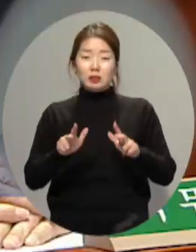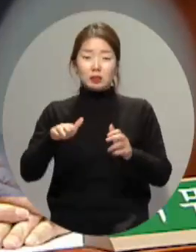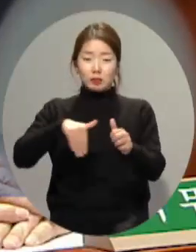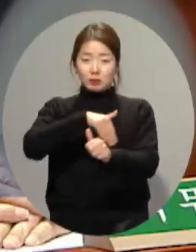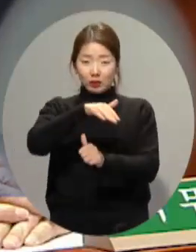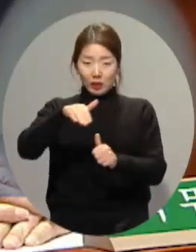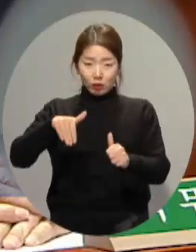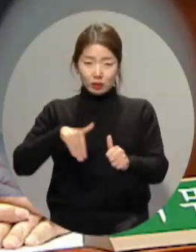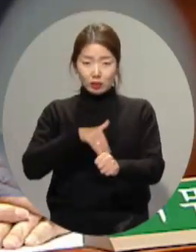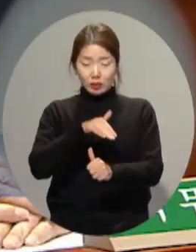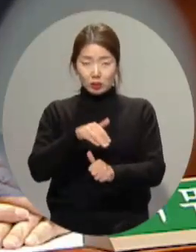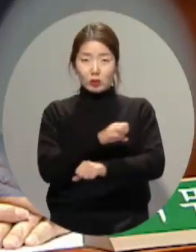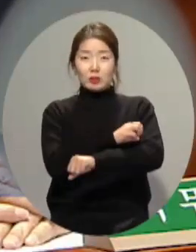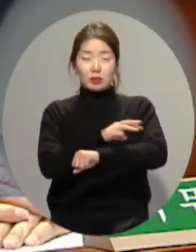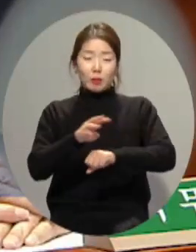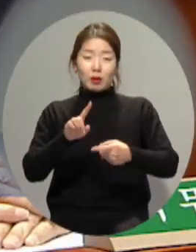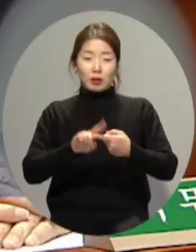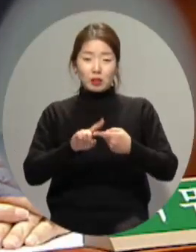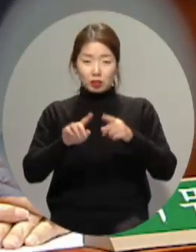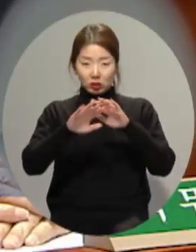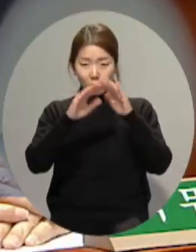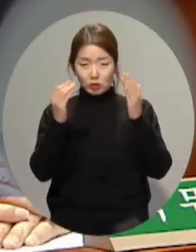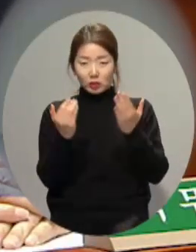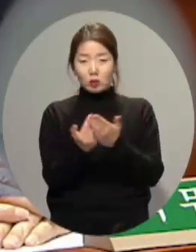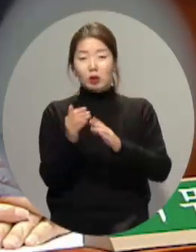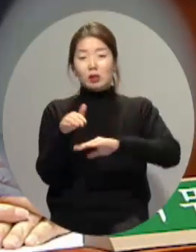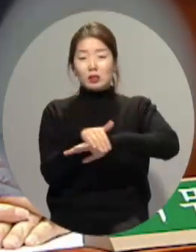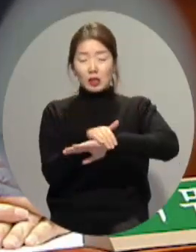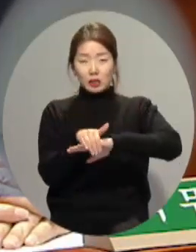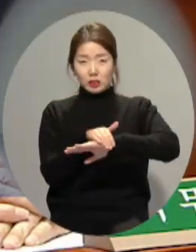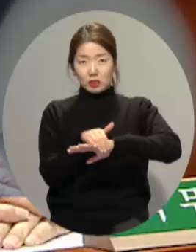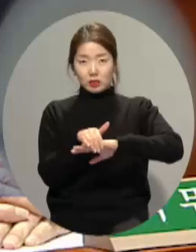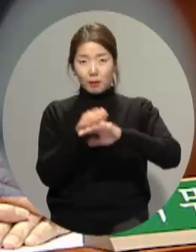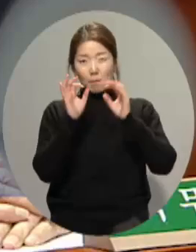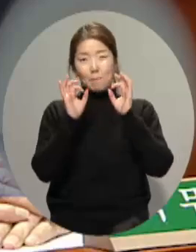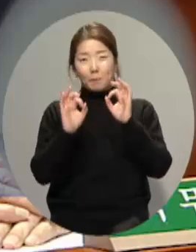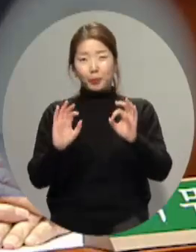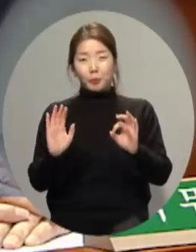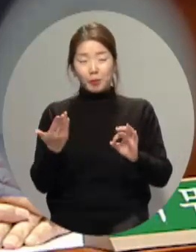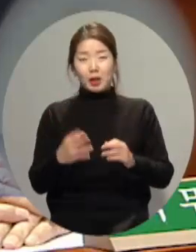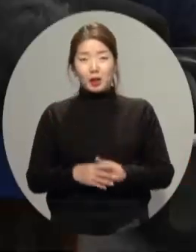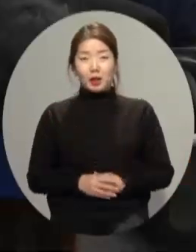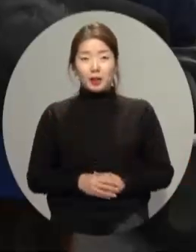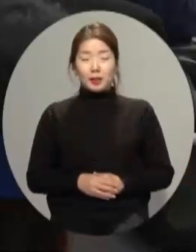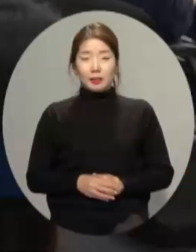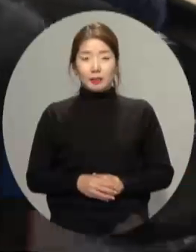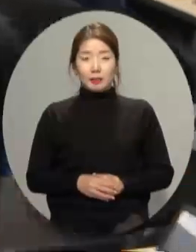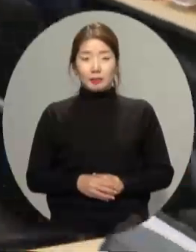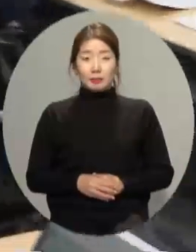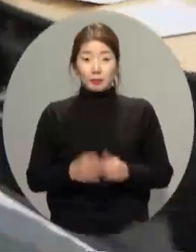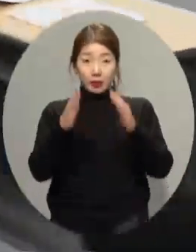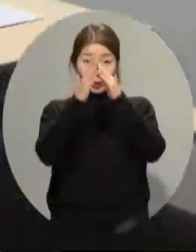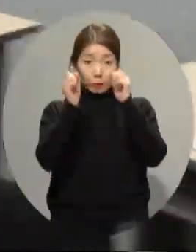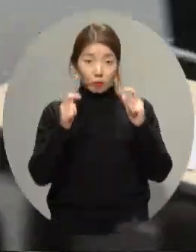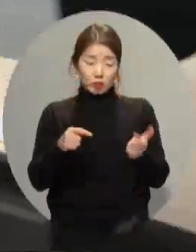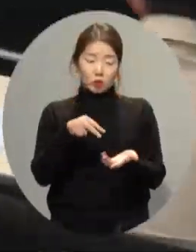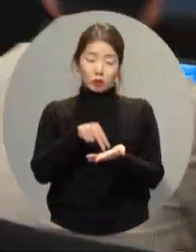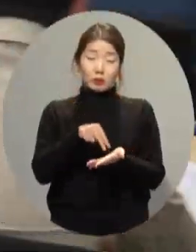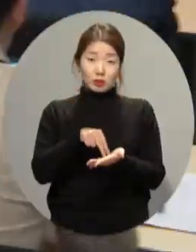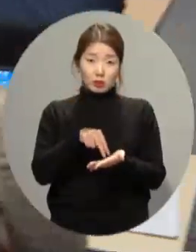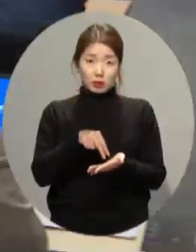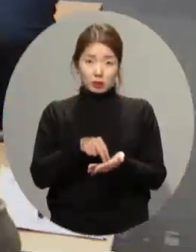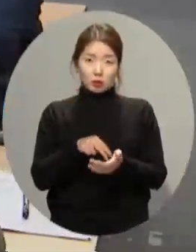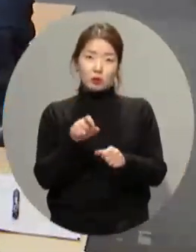시점에서 새만금에 대한 전체적인 계획을 다시 봐야 할 때가 됐다. 전라북도